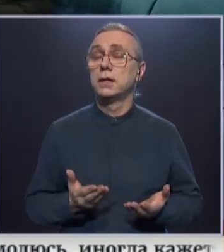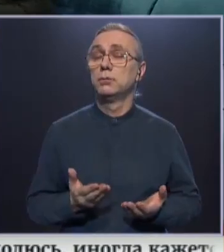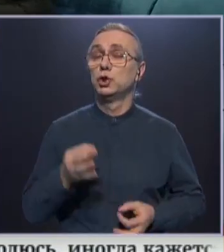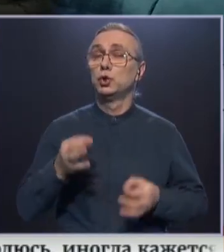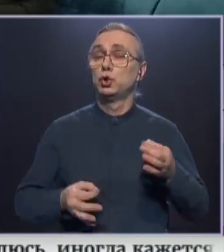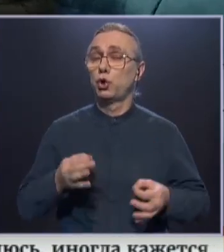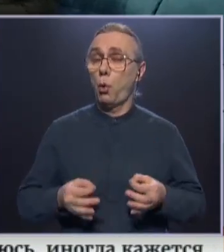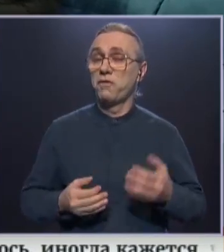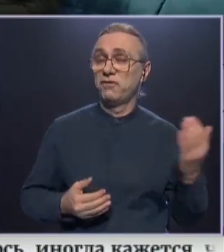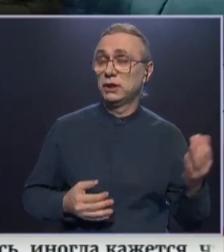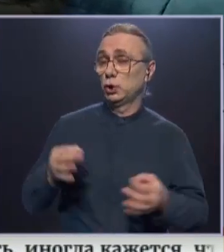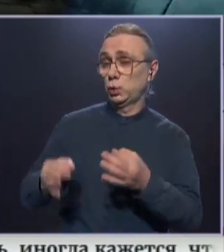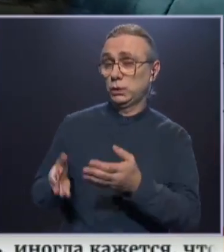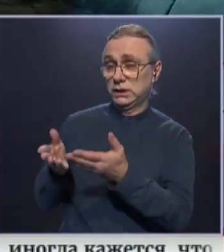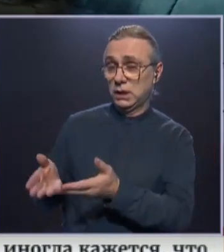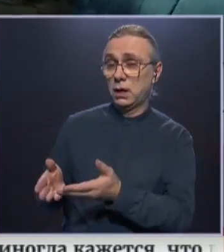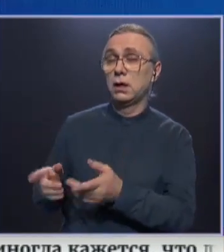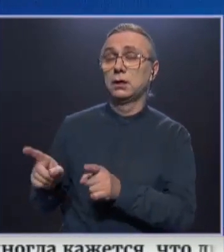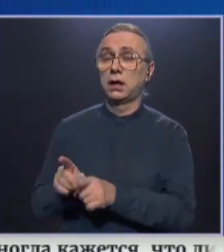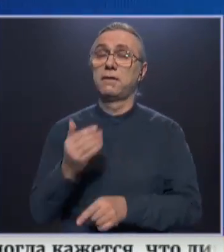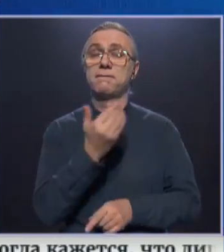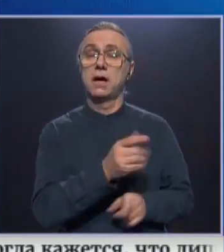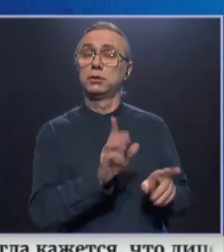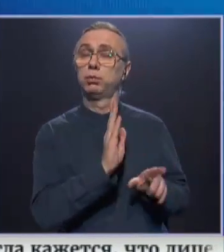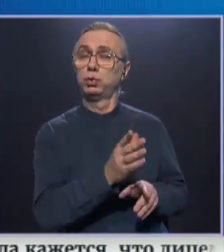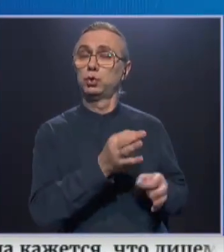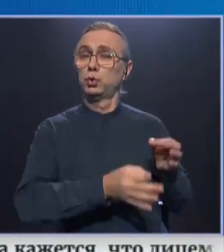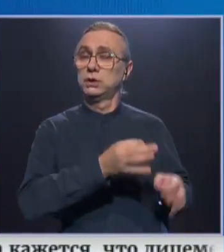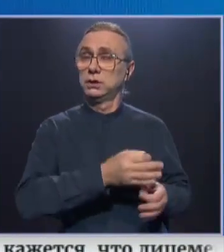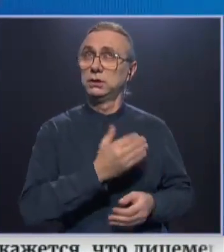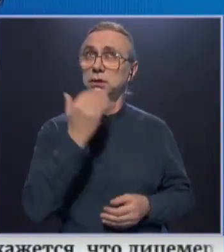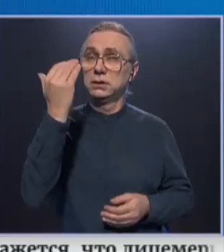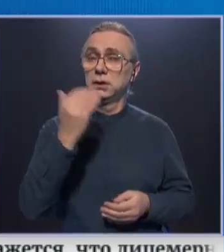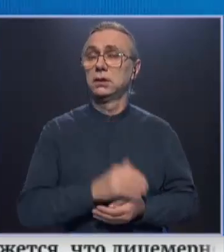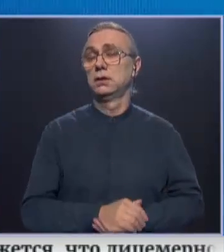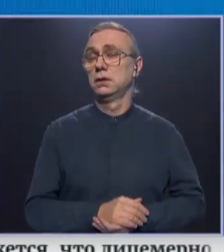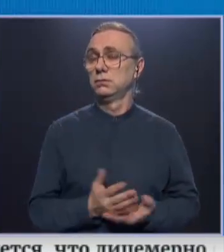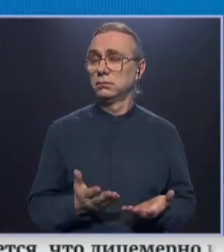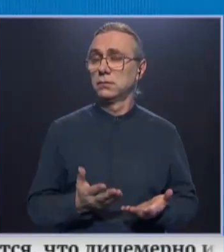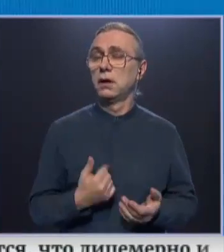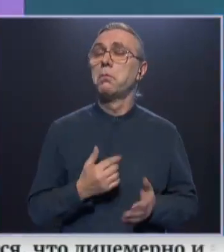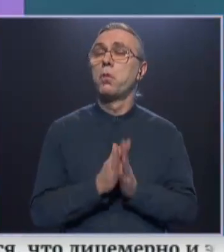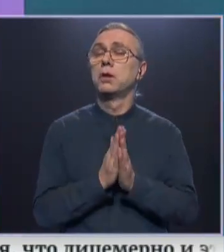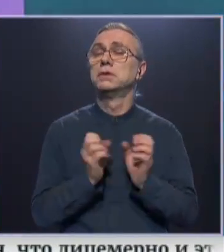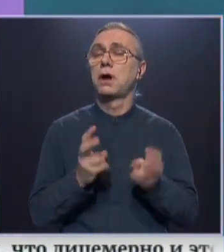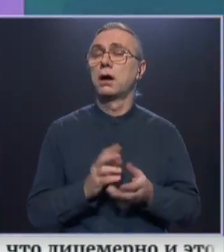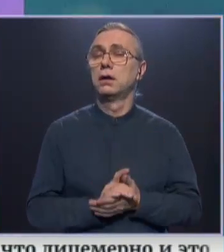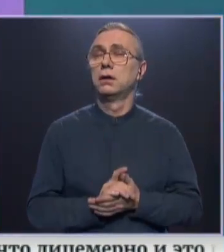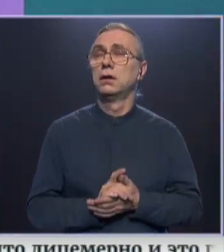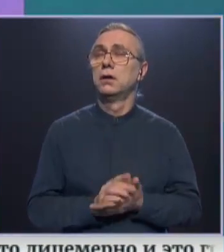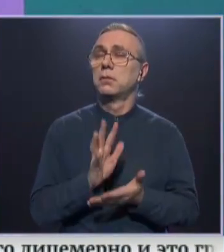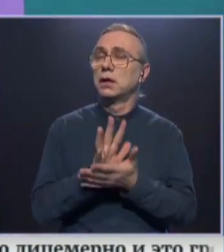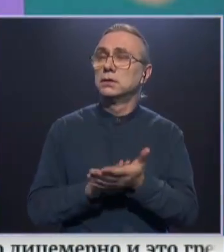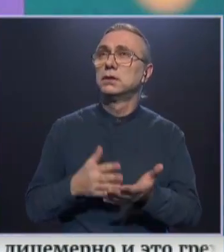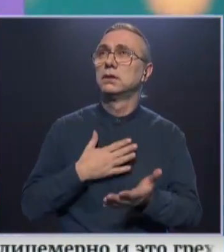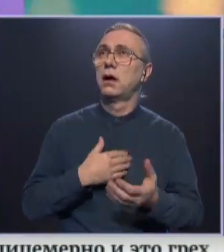судить. Как вы прощаете, так и вас буду прощать. Молимся молитвой «Отче наш, остави нам долги наши, как и мы оставляем должником нашим».